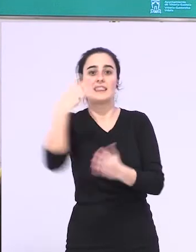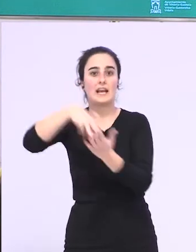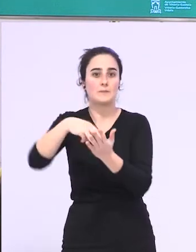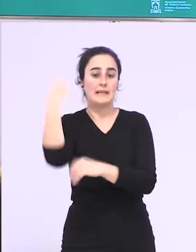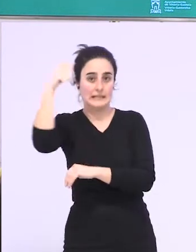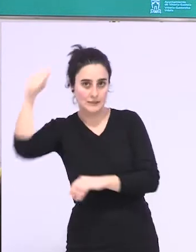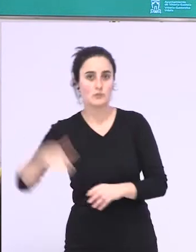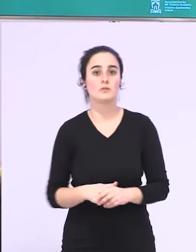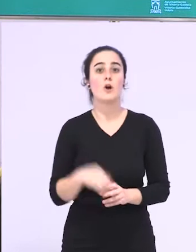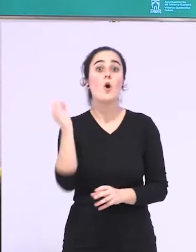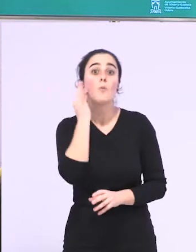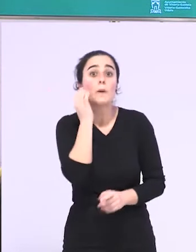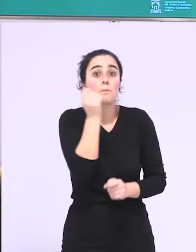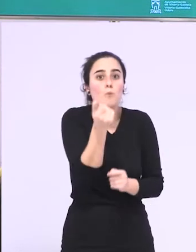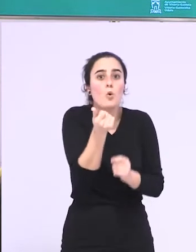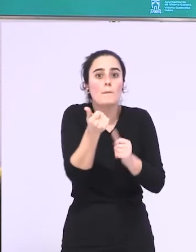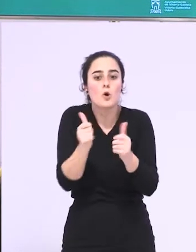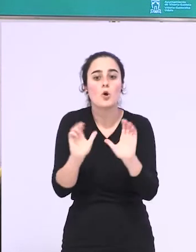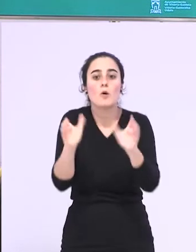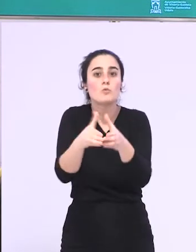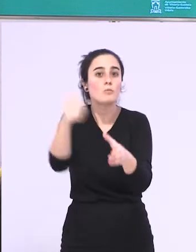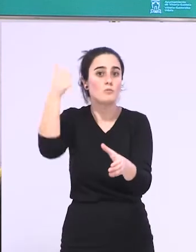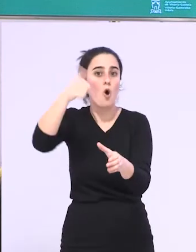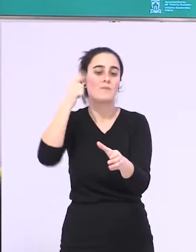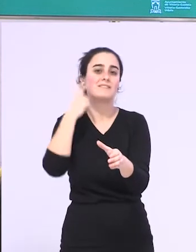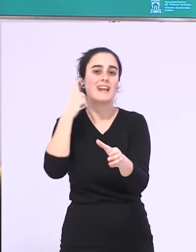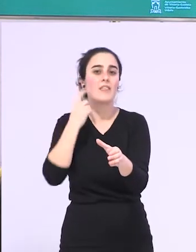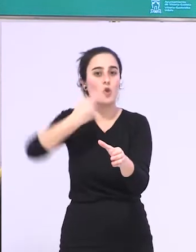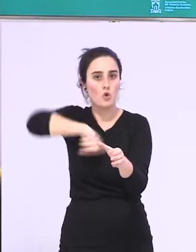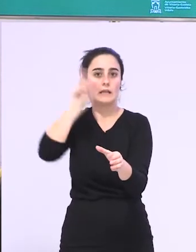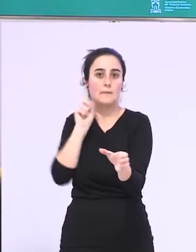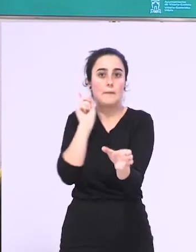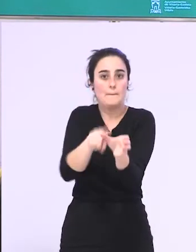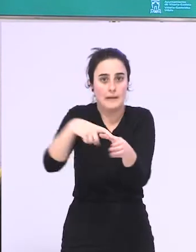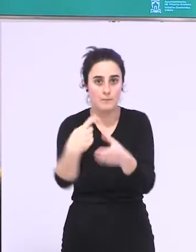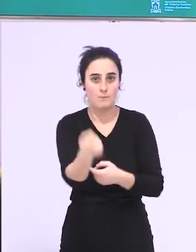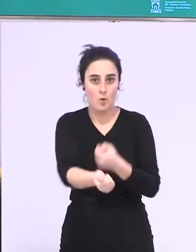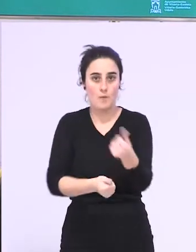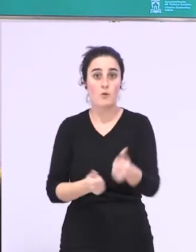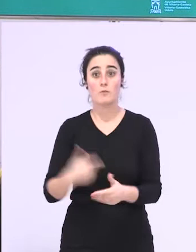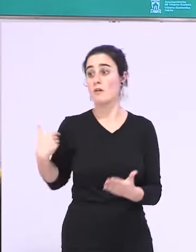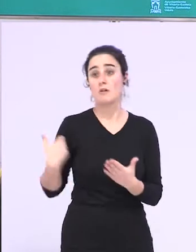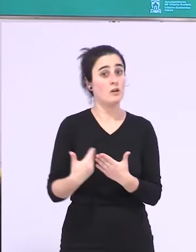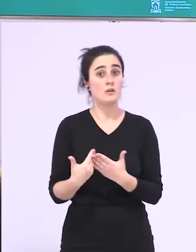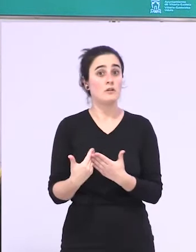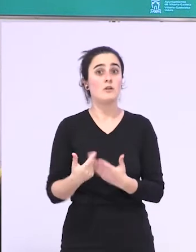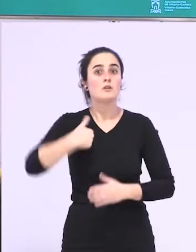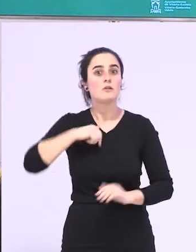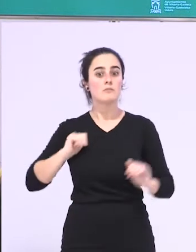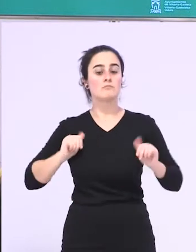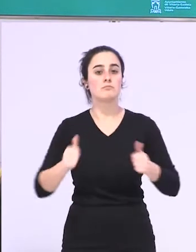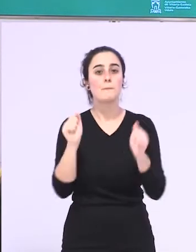gutxinaka sartzen ari gara gizonezko tradizionetan. Baina beti ez da horrela izan, ni sartu nintzenean